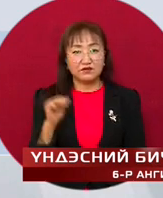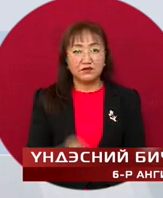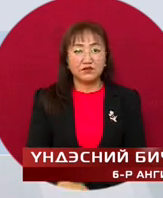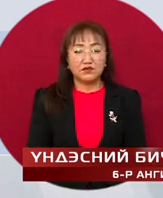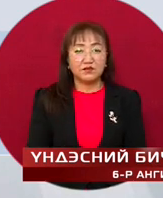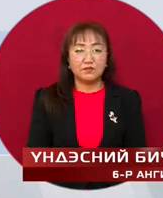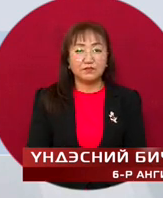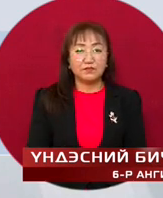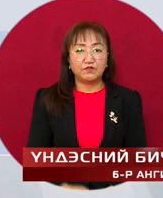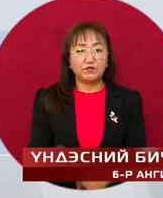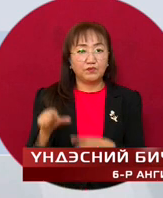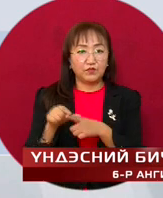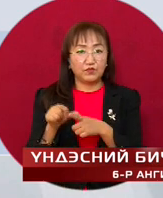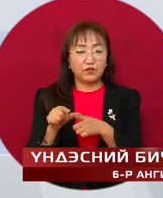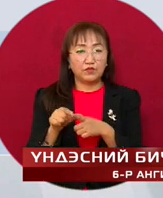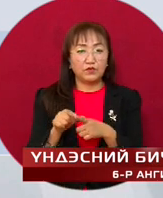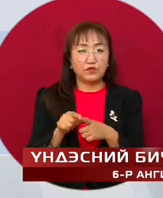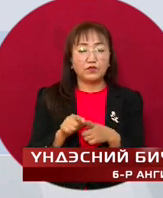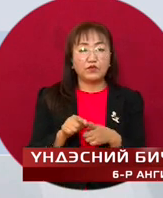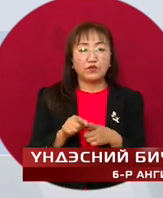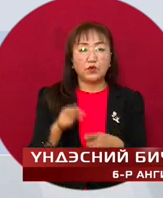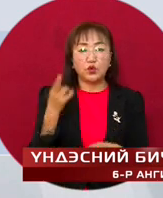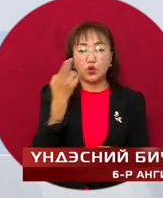нөхцөлийг галиг нь дуу дур.